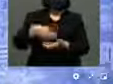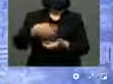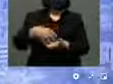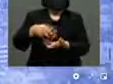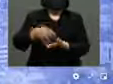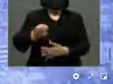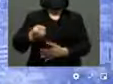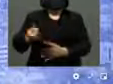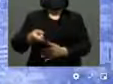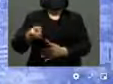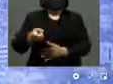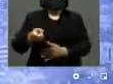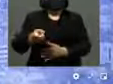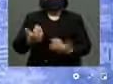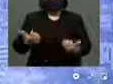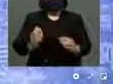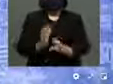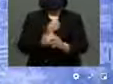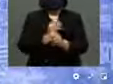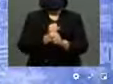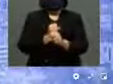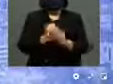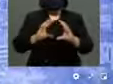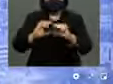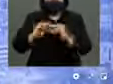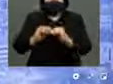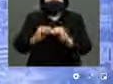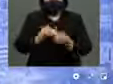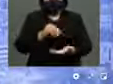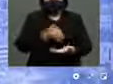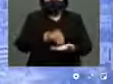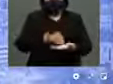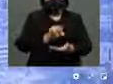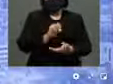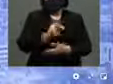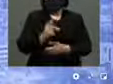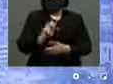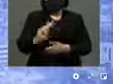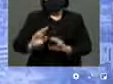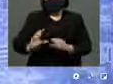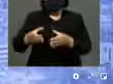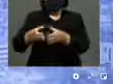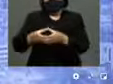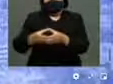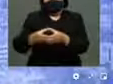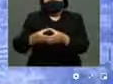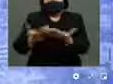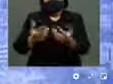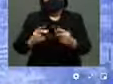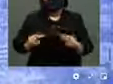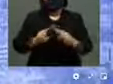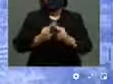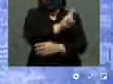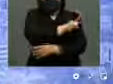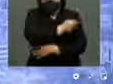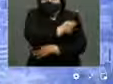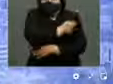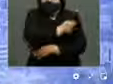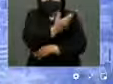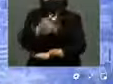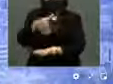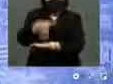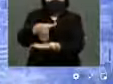ก็สรุปของที่ประชุมทั้งสปก.สปค. EOC ที่กระทรวงสาธารณสุขและศู